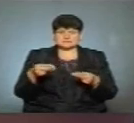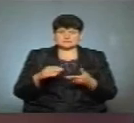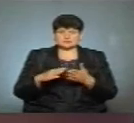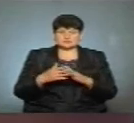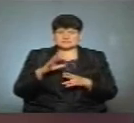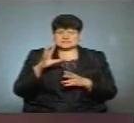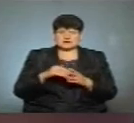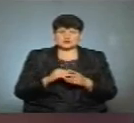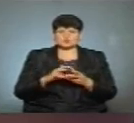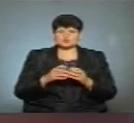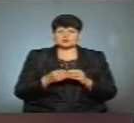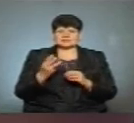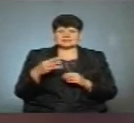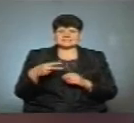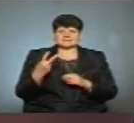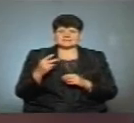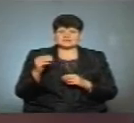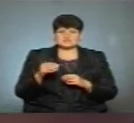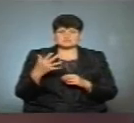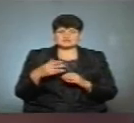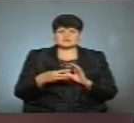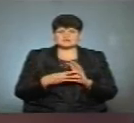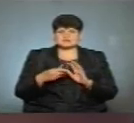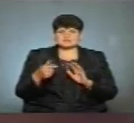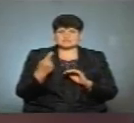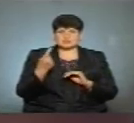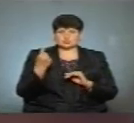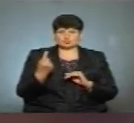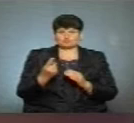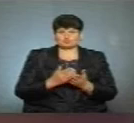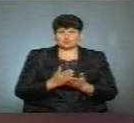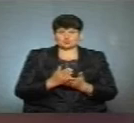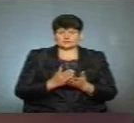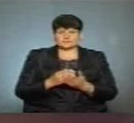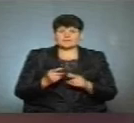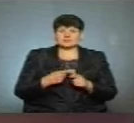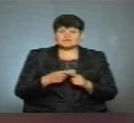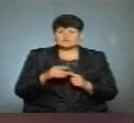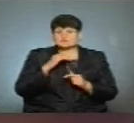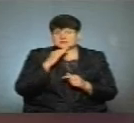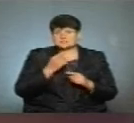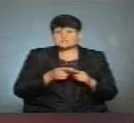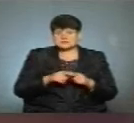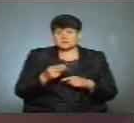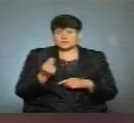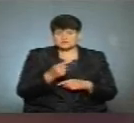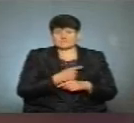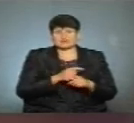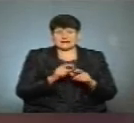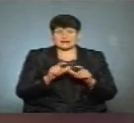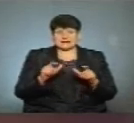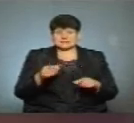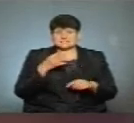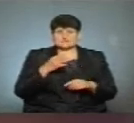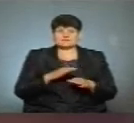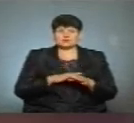загальну суму 32 тисячі 58 гривень на одну послугу. Чи вистачає цих коштів лікарні, розповів виконувач